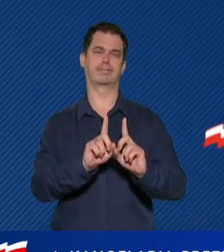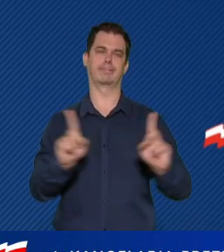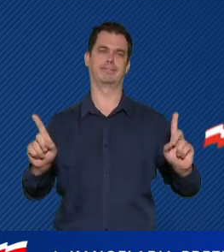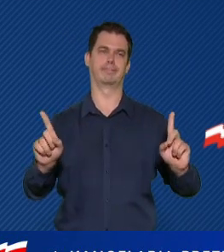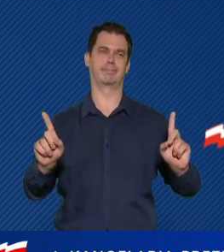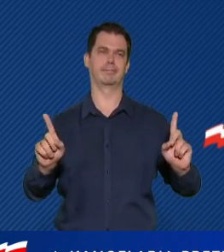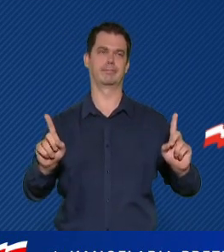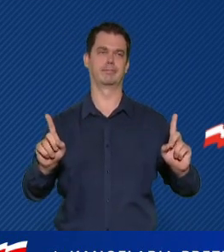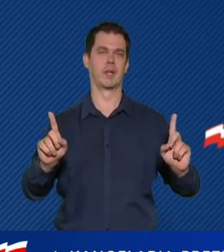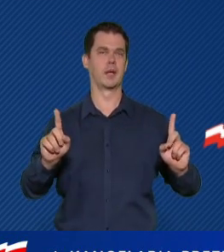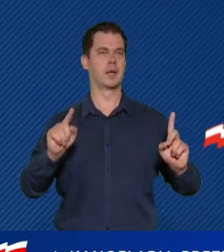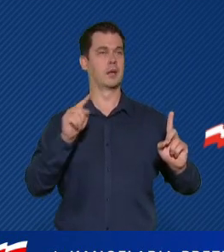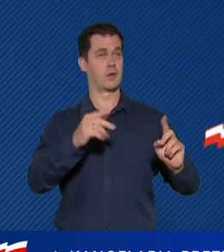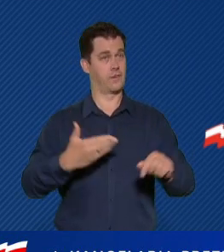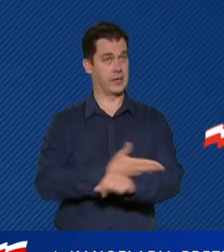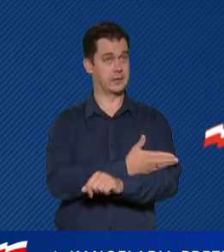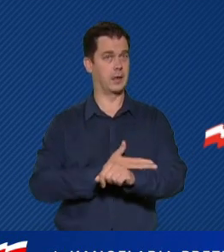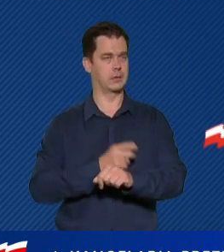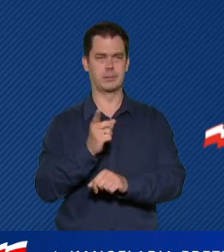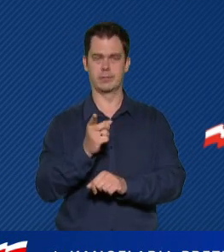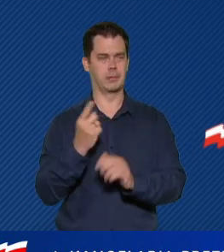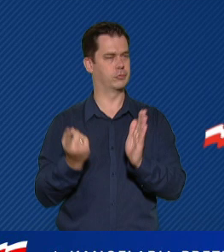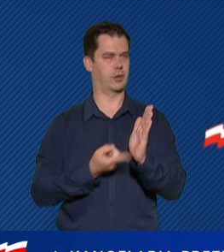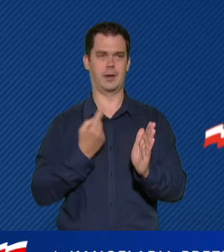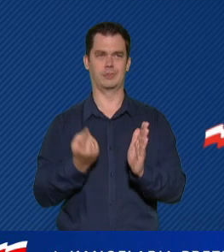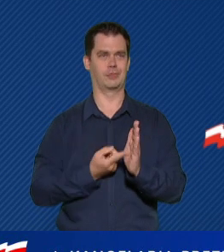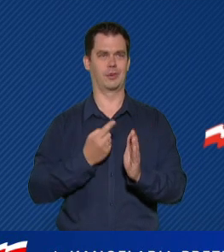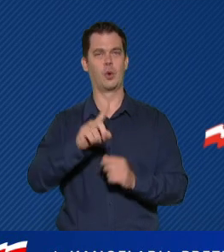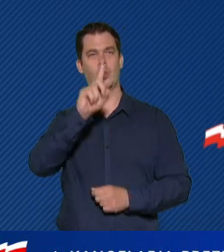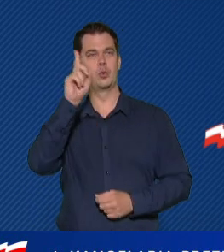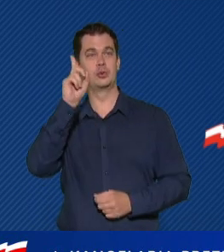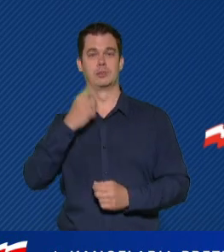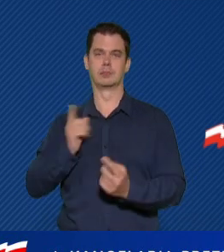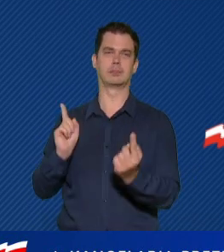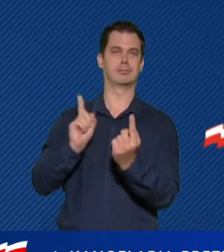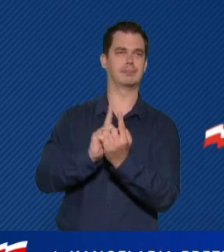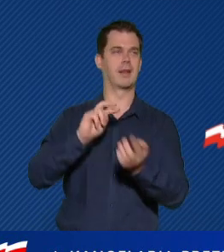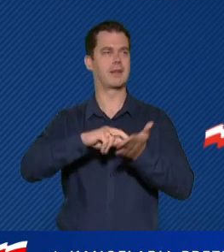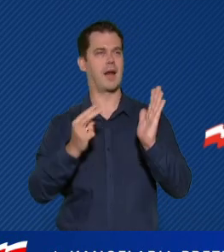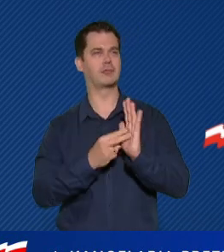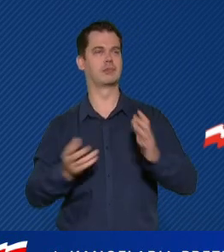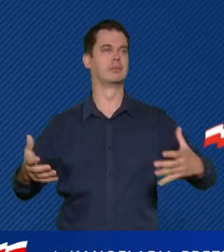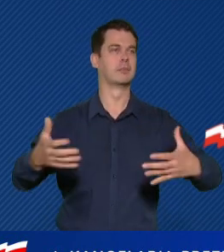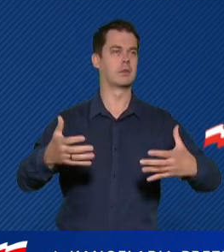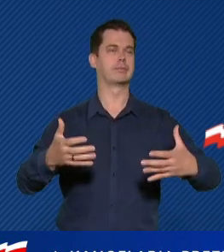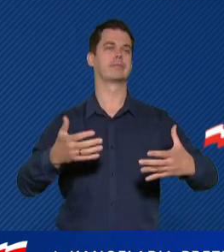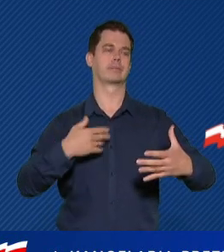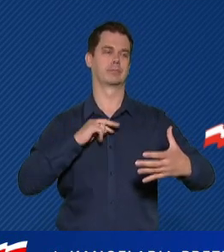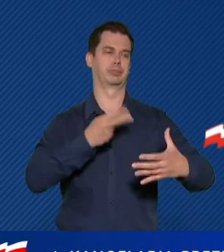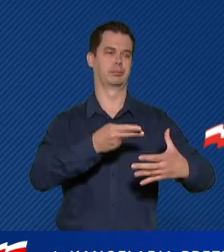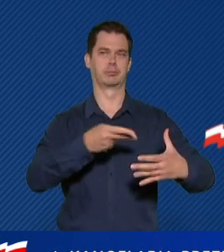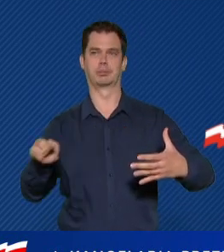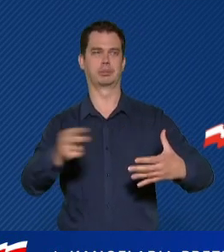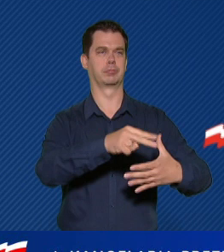były takim miejscem, gdzie bardzo często ludzie się od siebie zakażali. Zgromadzenia